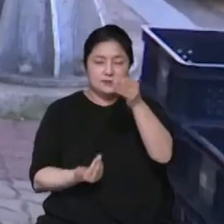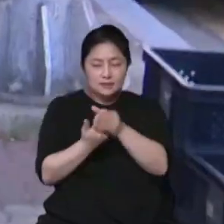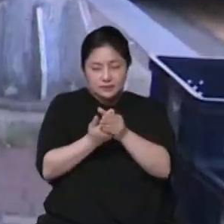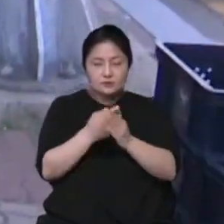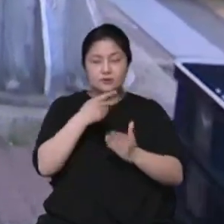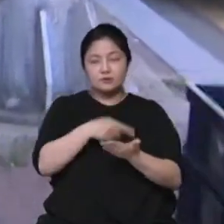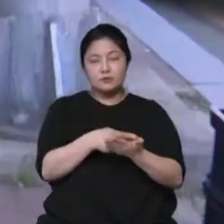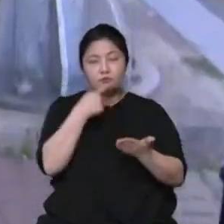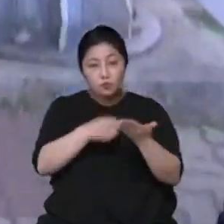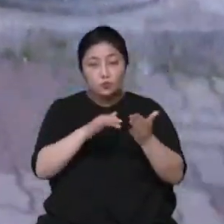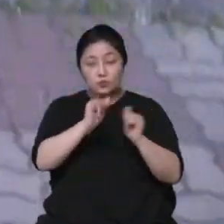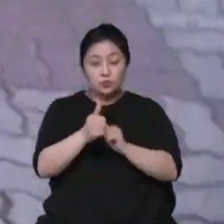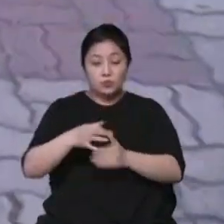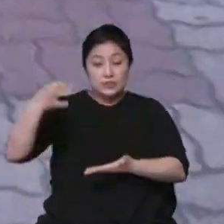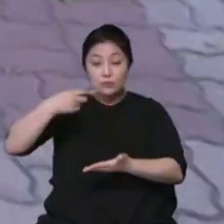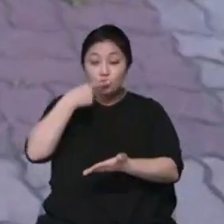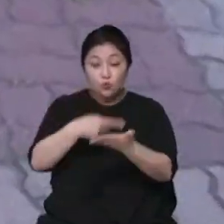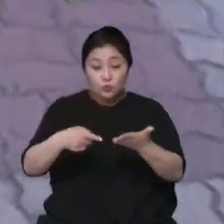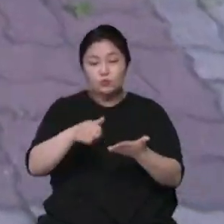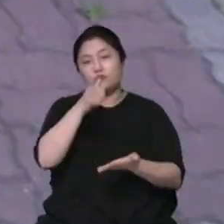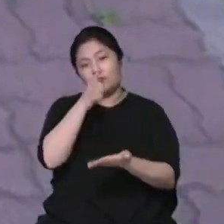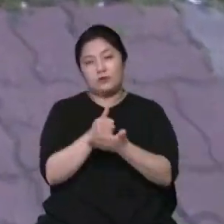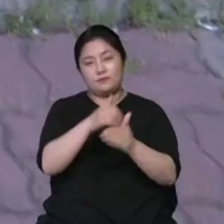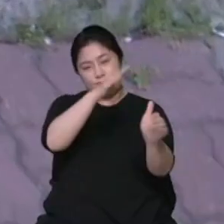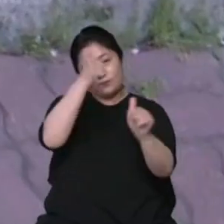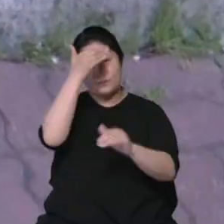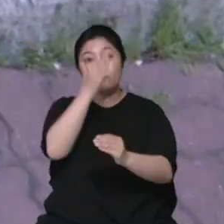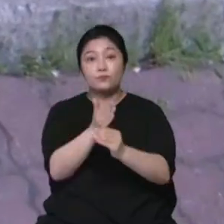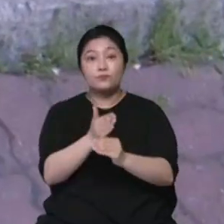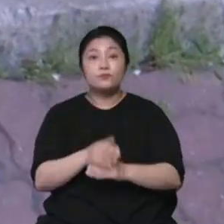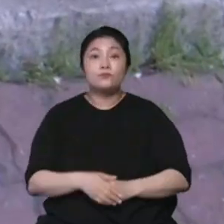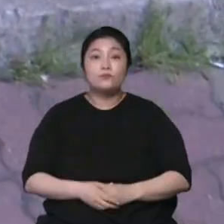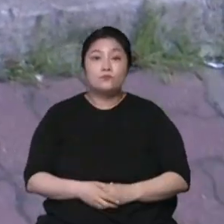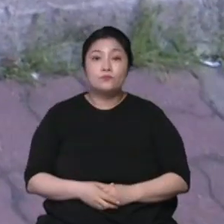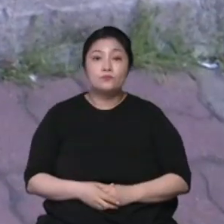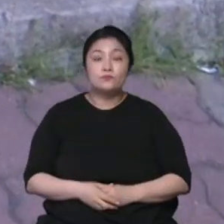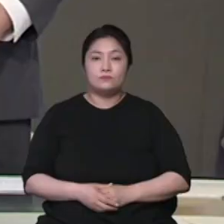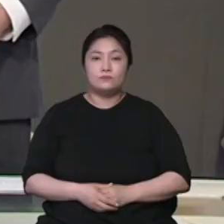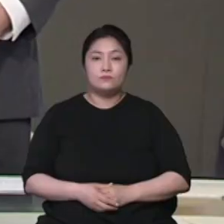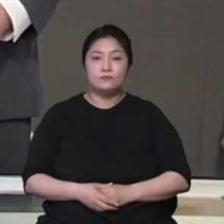재물 손괴 혐의로 입건해 조사하고 있습니다. KBC 조윤정입니다.